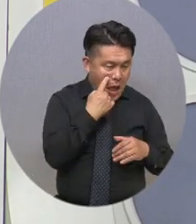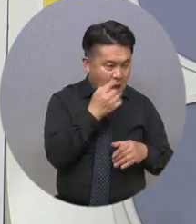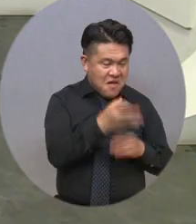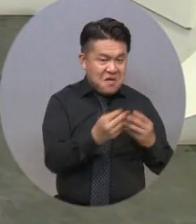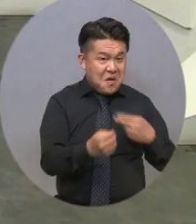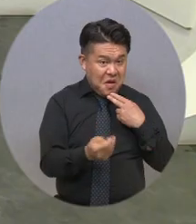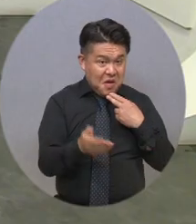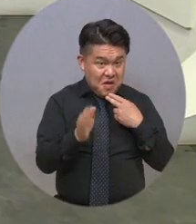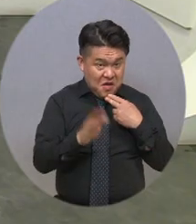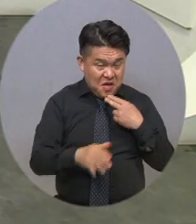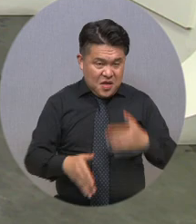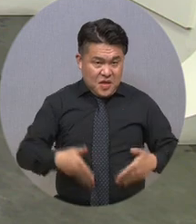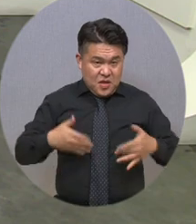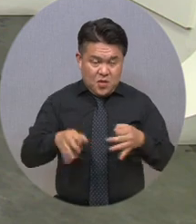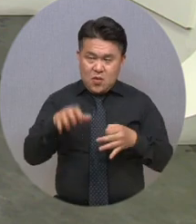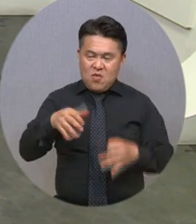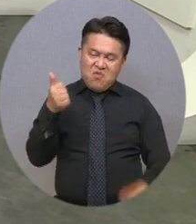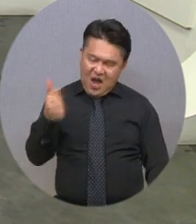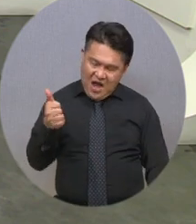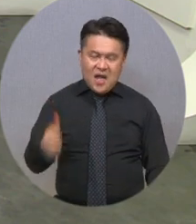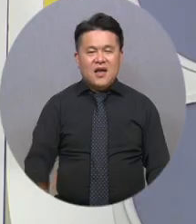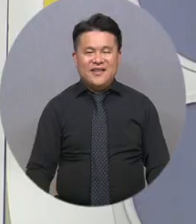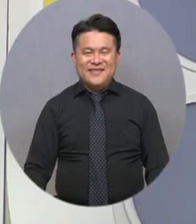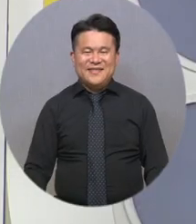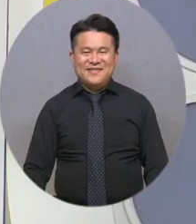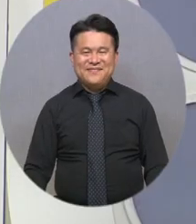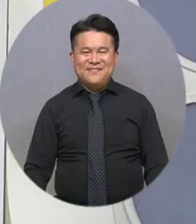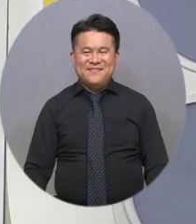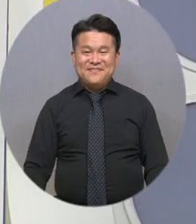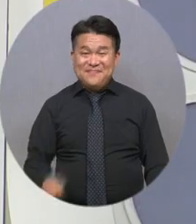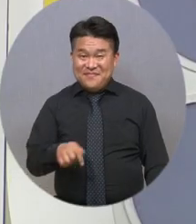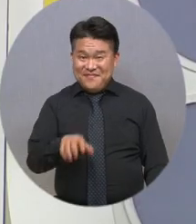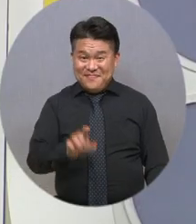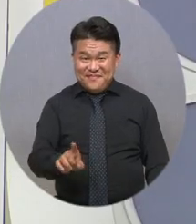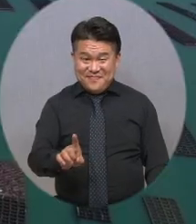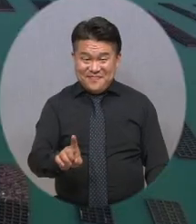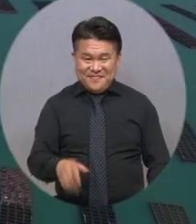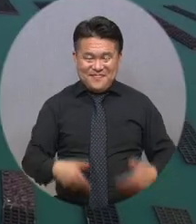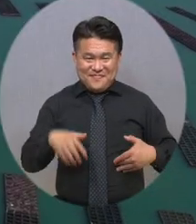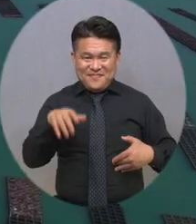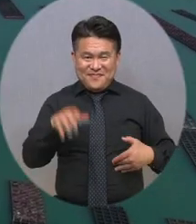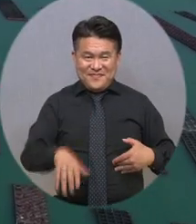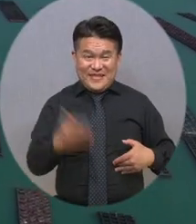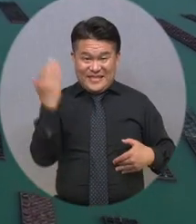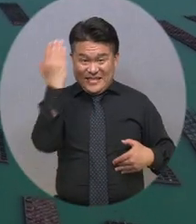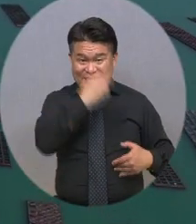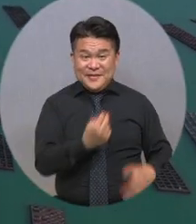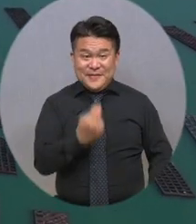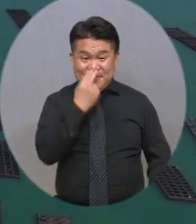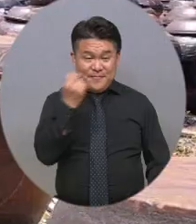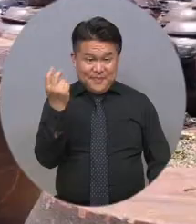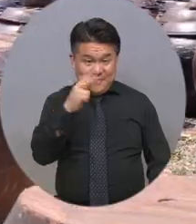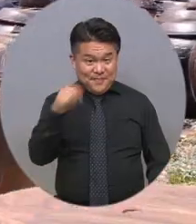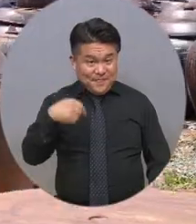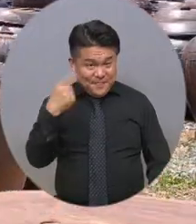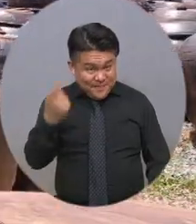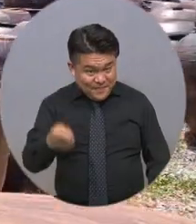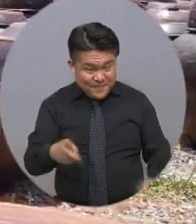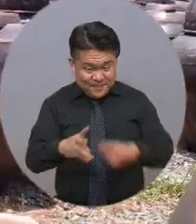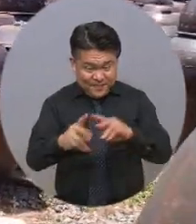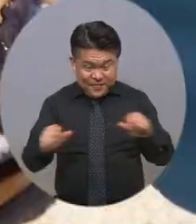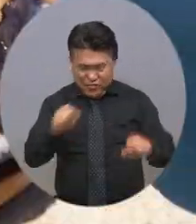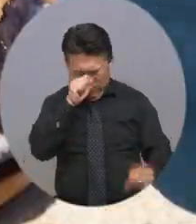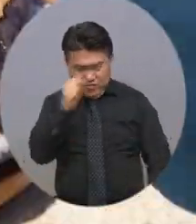않은데 남도장터 최고입니다. 남도장터에는 남도의 맑은 공기와 그다음에